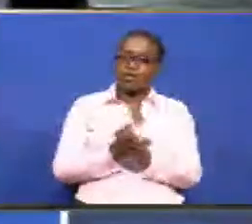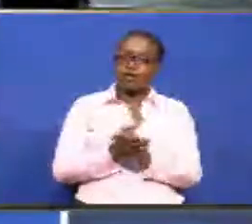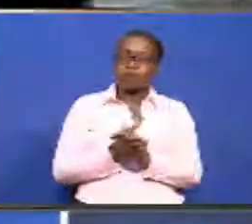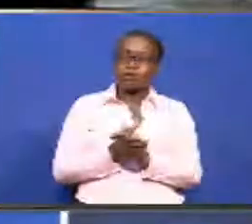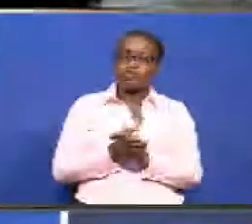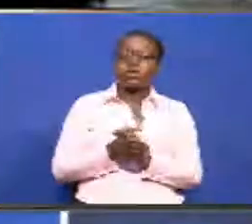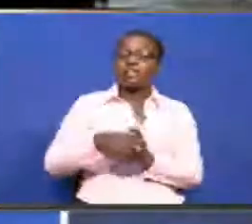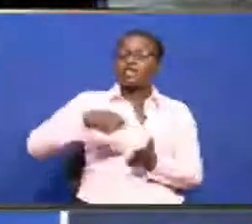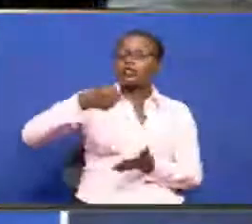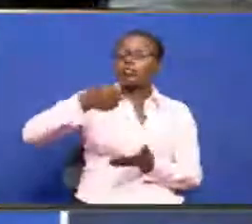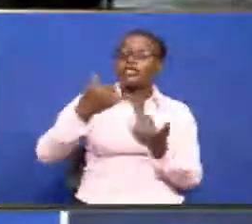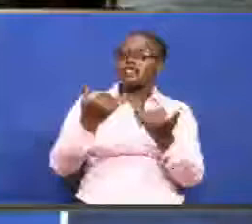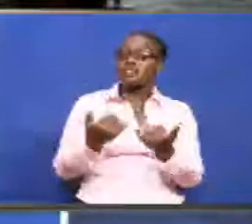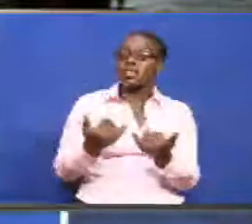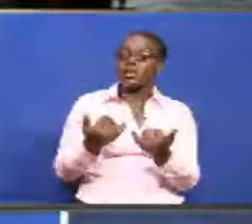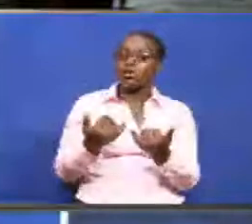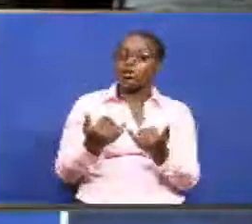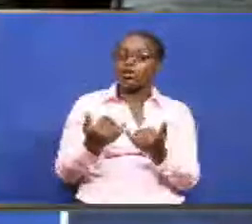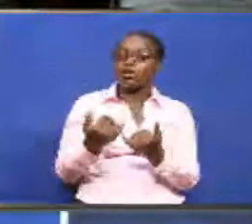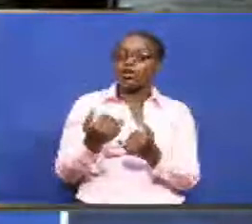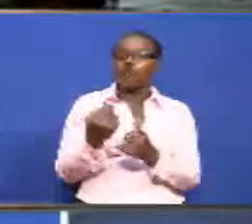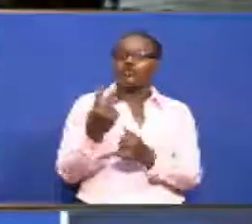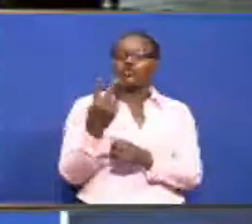Bajeti ya sasa ya shilingi trilioni